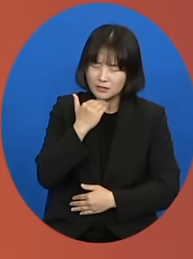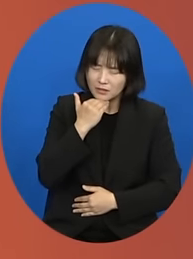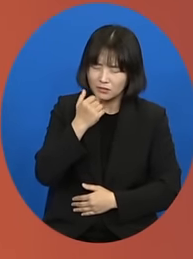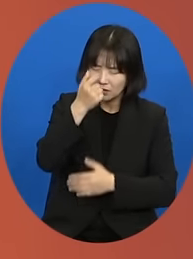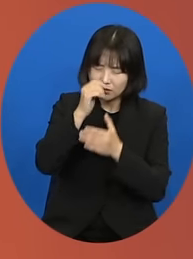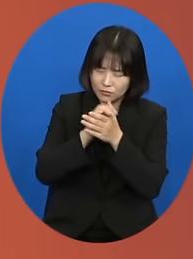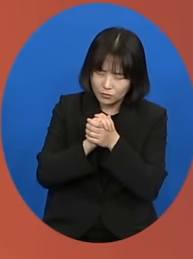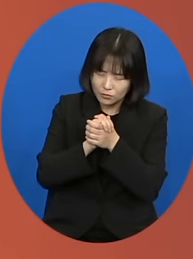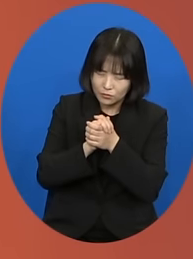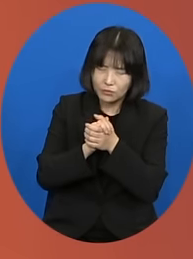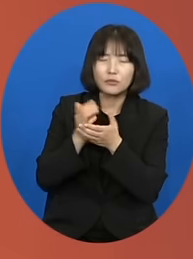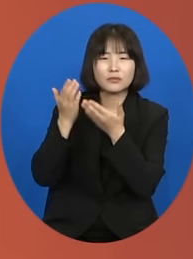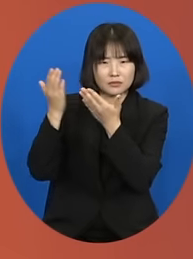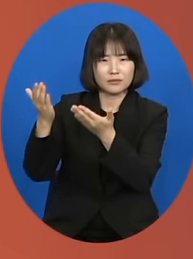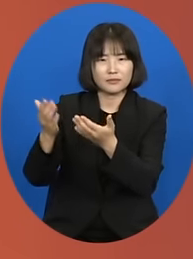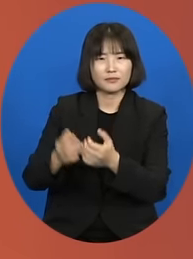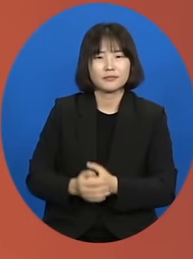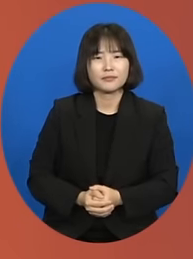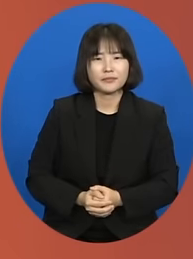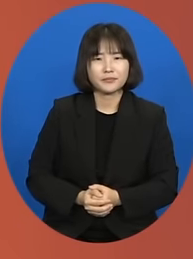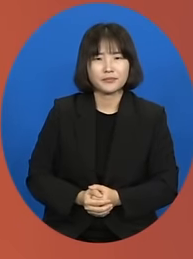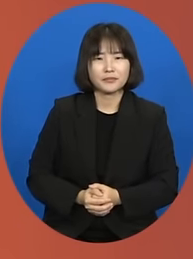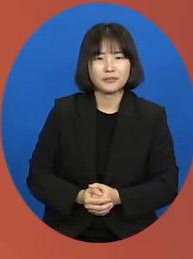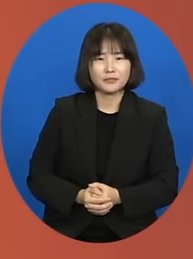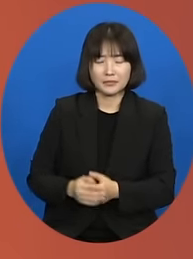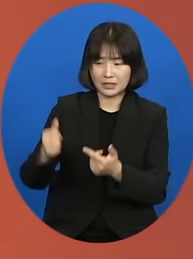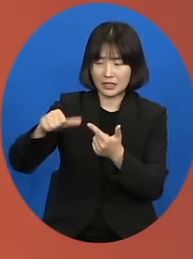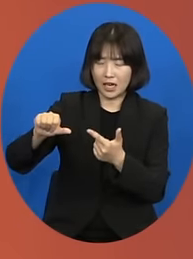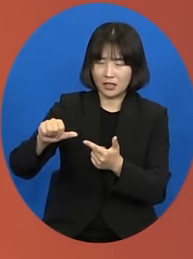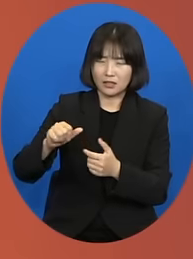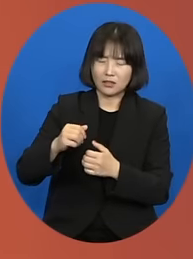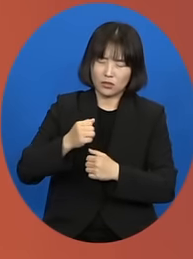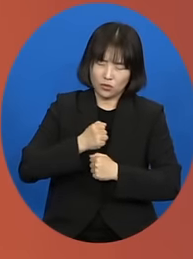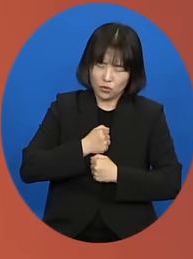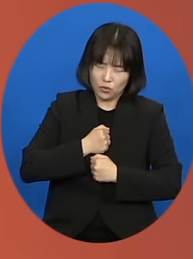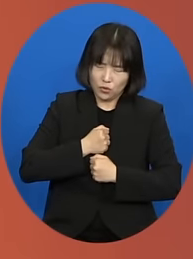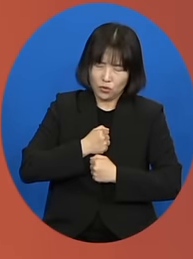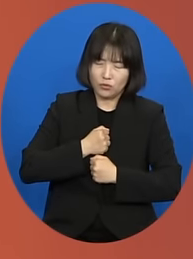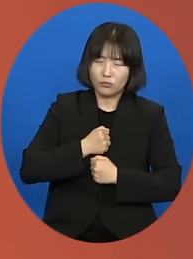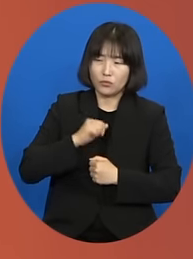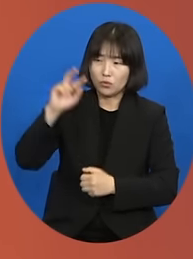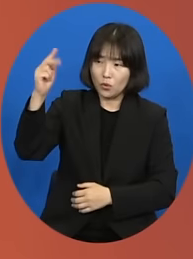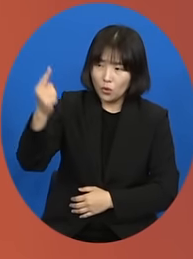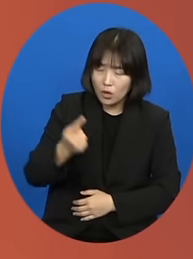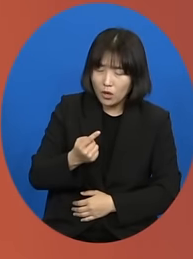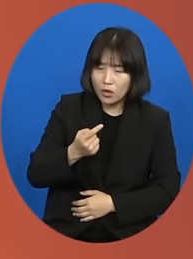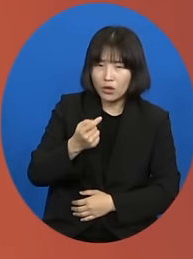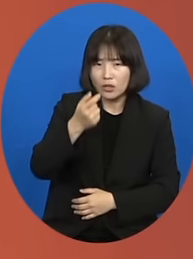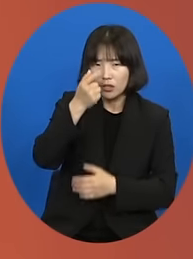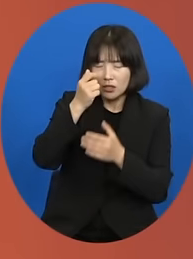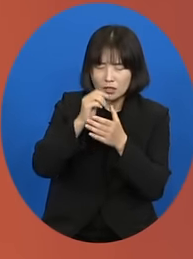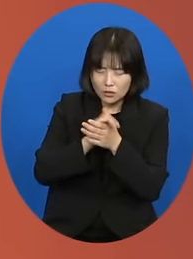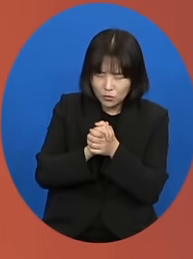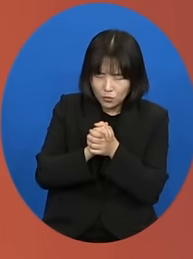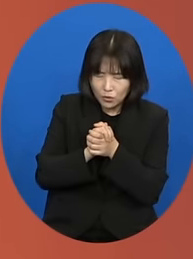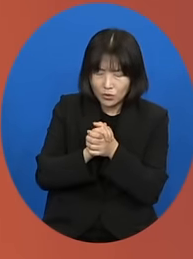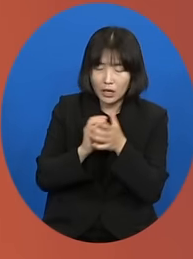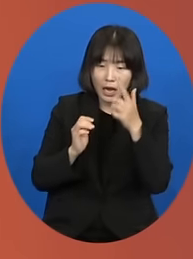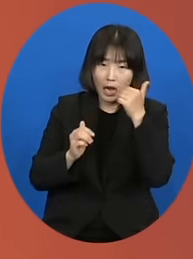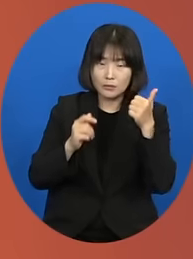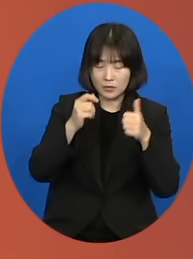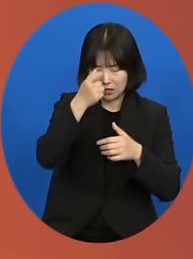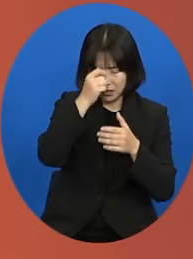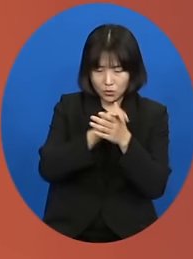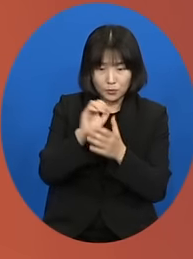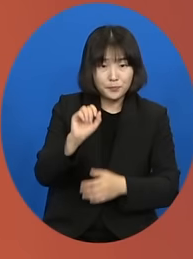있었을 것입니다. 아들이 무사히 돌아오기만을 간절히 기도했던 그 아버지의 그 기도로 말미암아